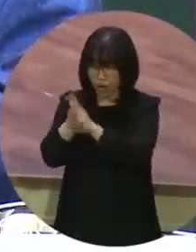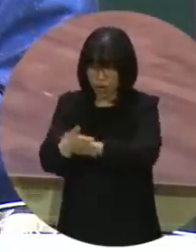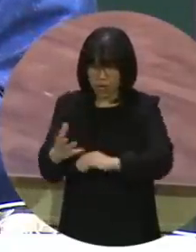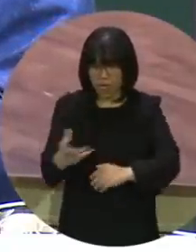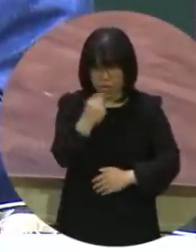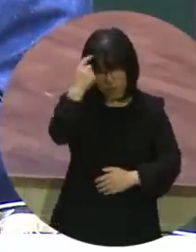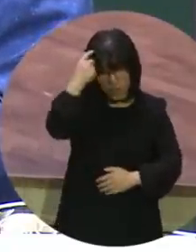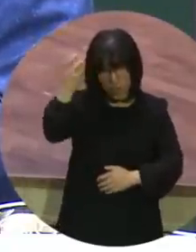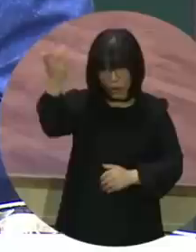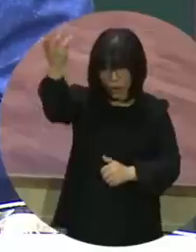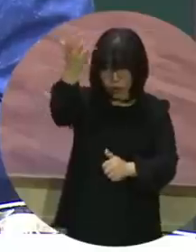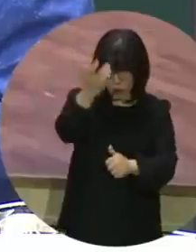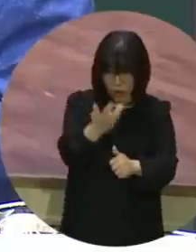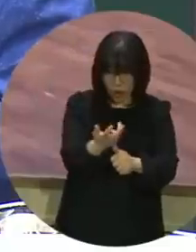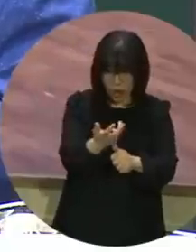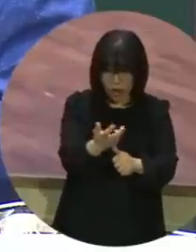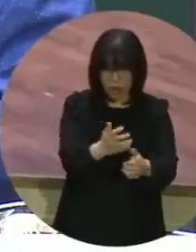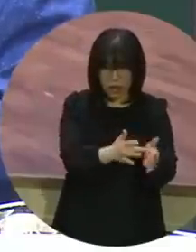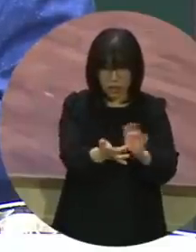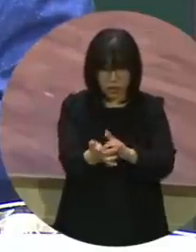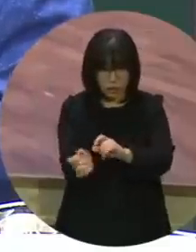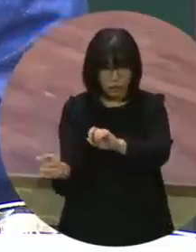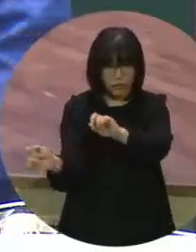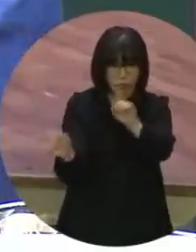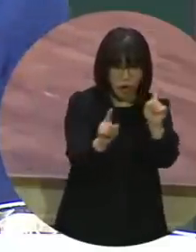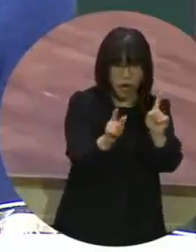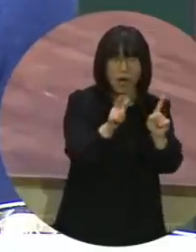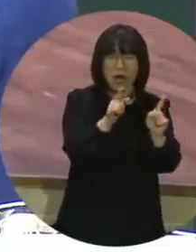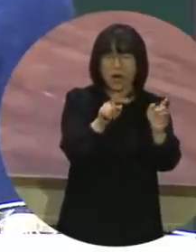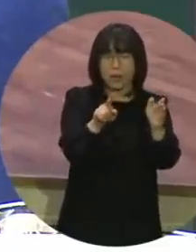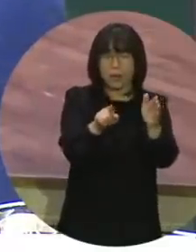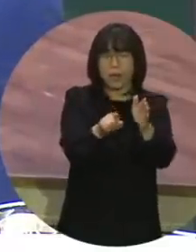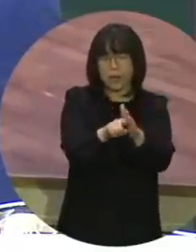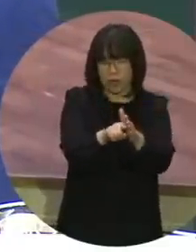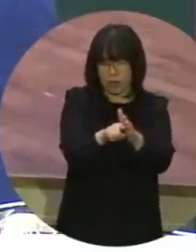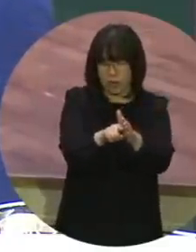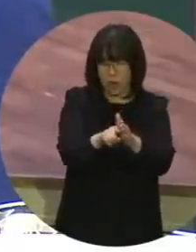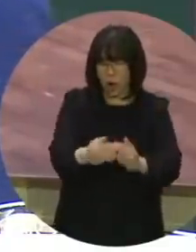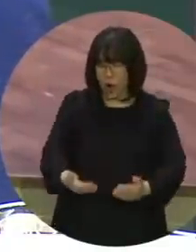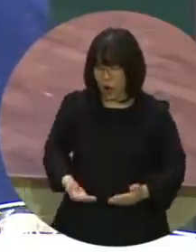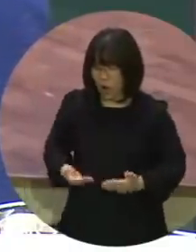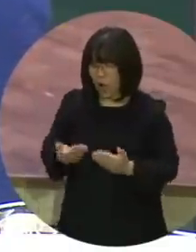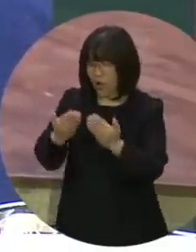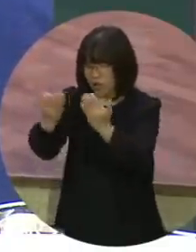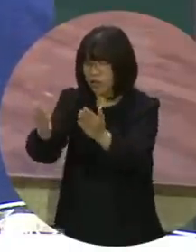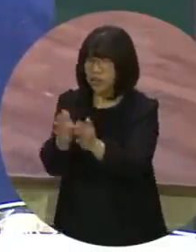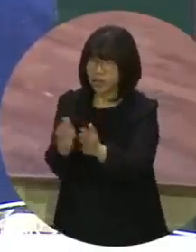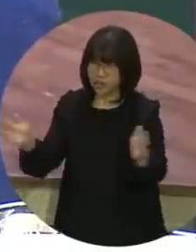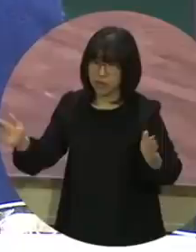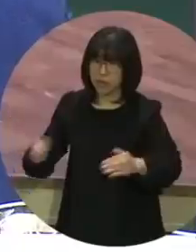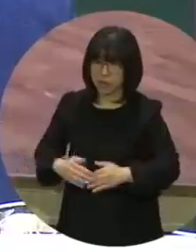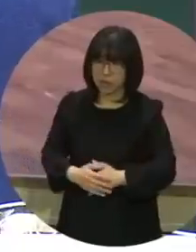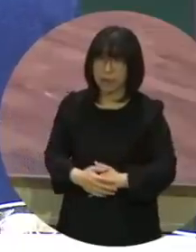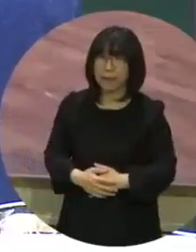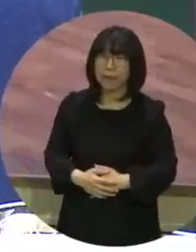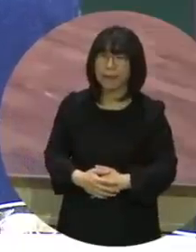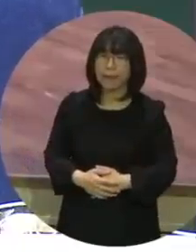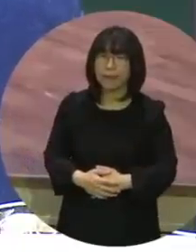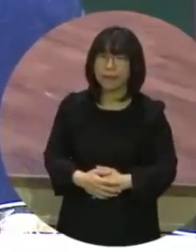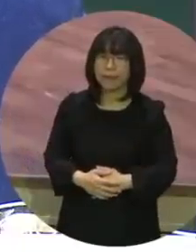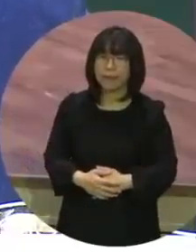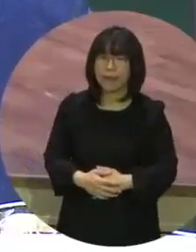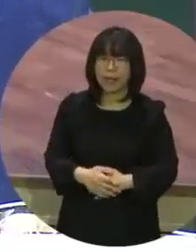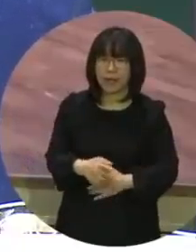이제 예수 그리스도의 부활을 믿어지면서 보면 이들의 헌신이 시작된 거예요. 그 헌신. 이것이 뭐, 이 경제가